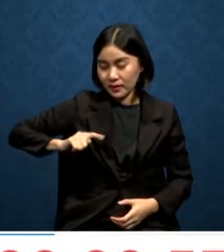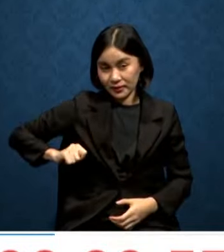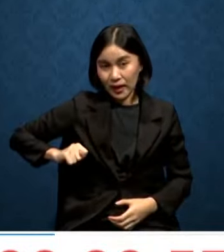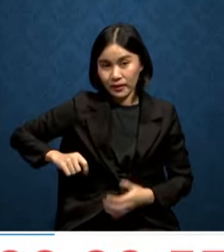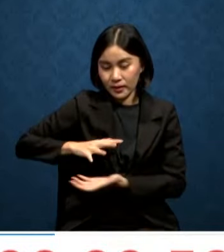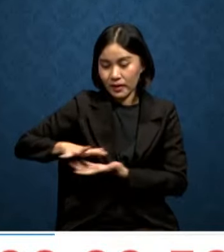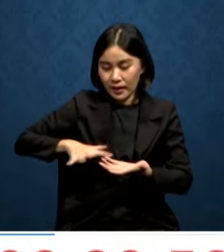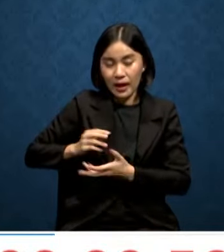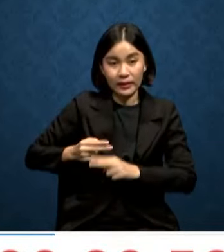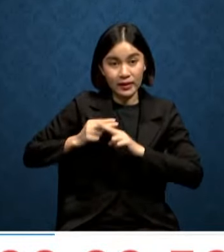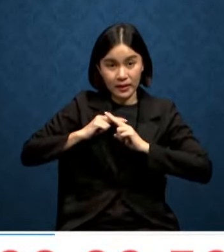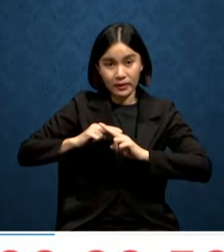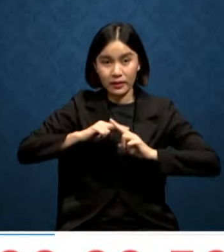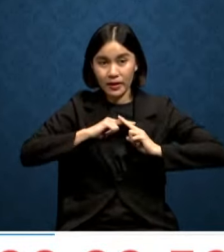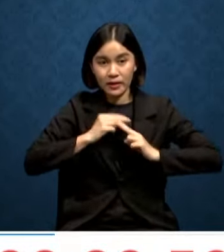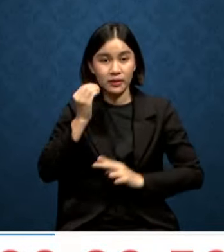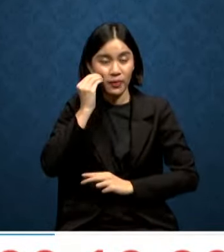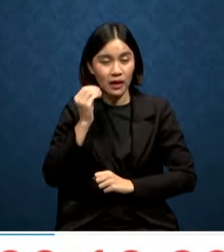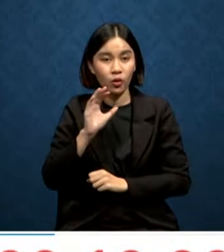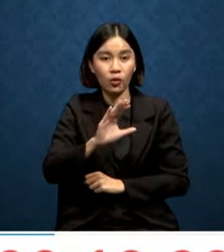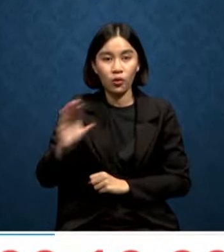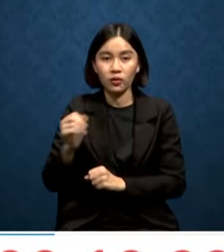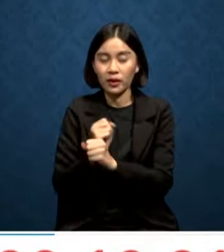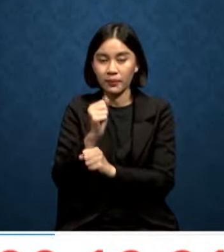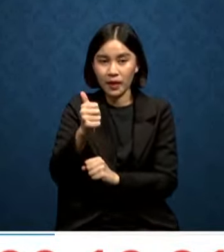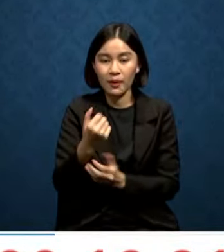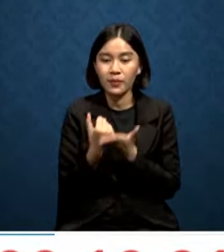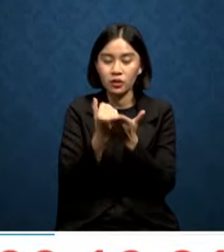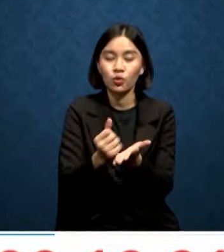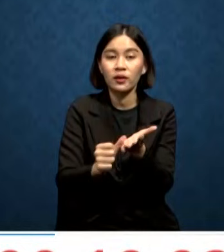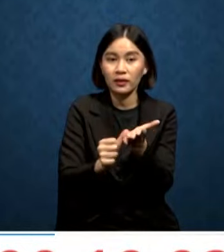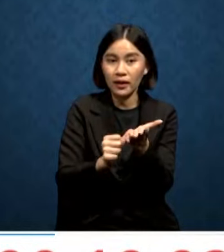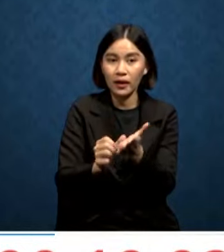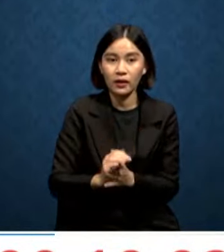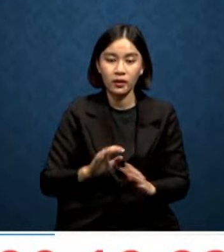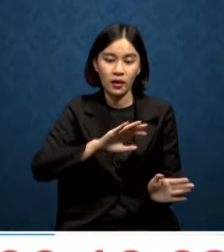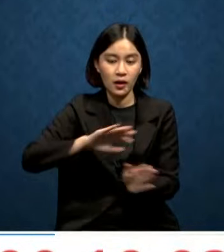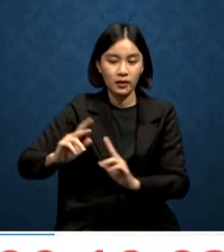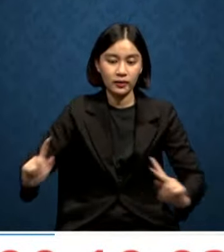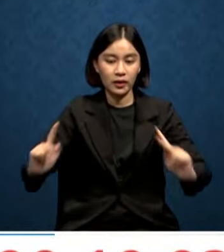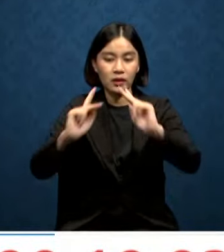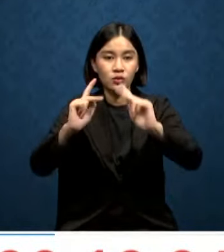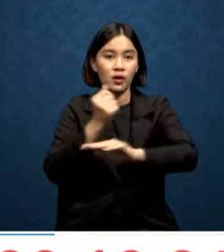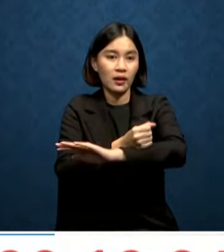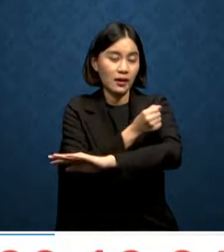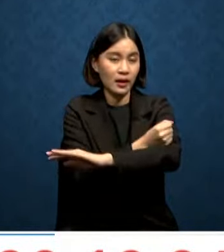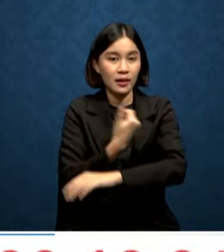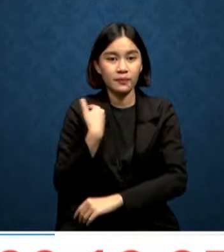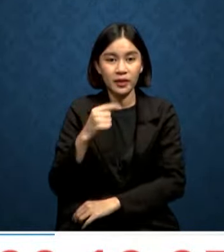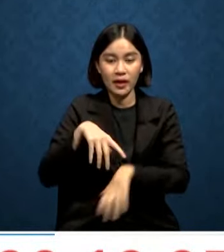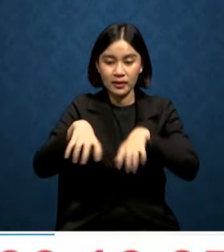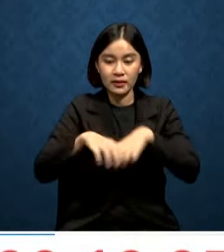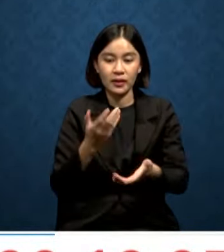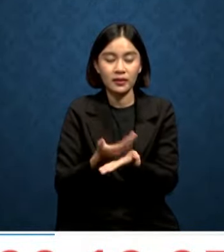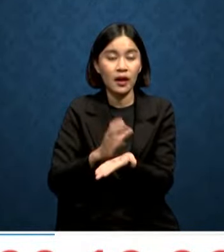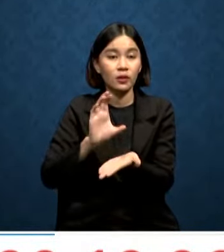านนะครับอันนี้ก็เป็นอีกหนึ่งกลไกในการที่จะเข้าไปแก้ไขนะครับในส่วนของกระทรวงแรงงานครับก็มีการจัดสรรงบประ